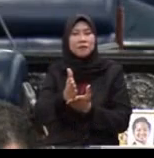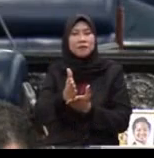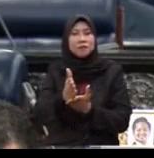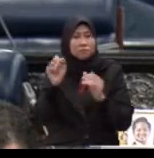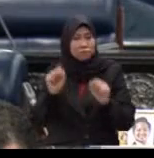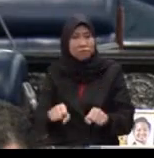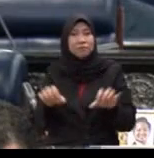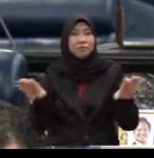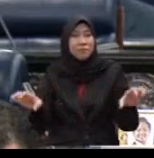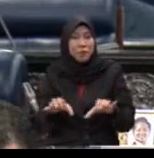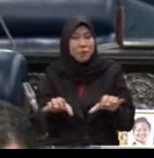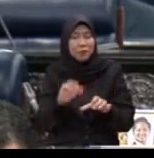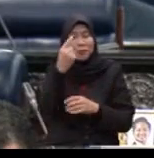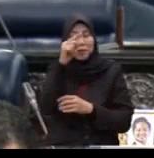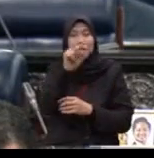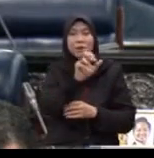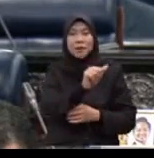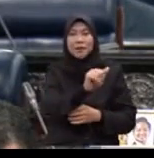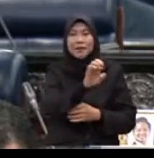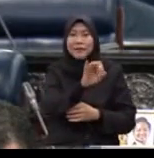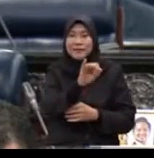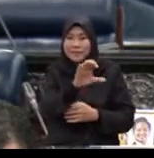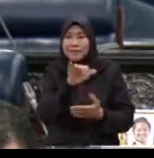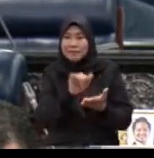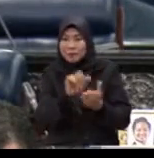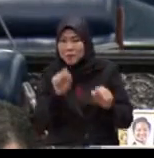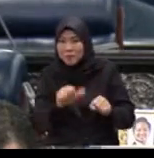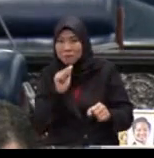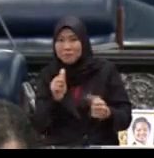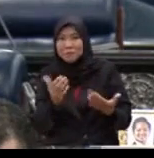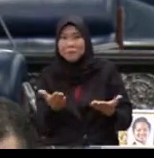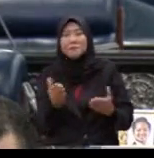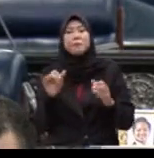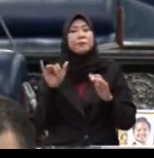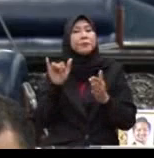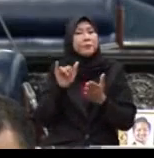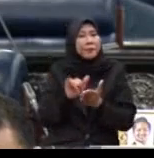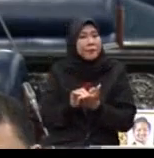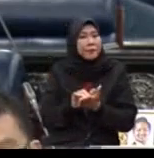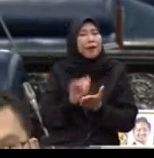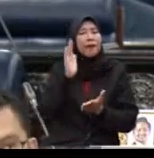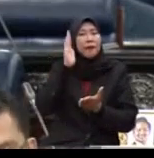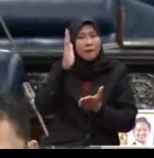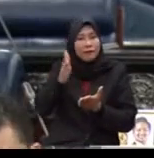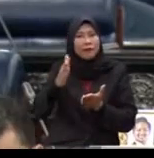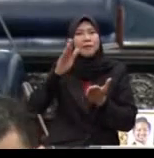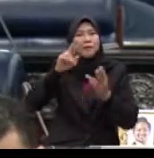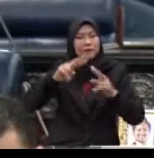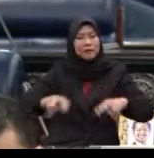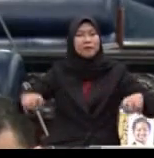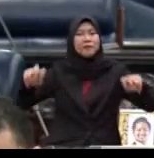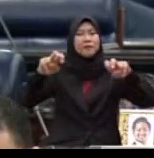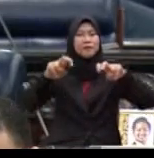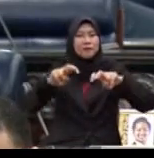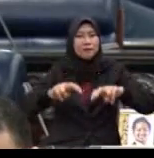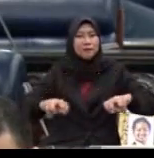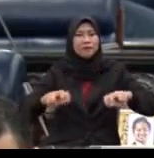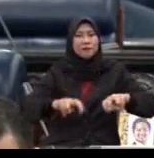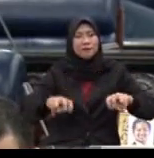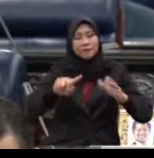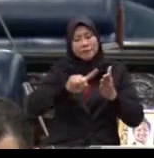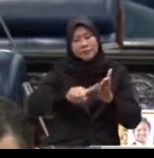dibuat untuk semuanya dijangkau juga akan diteliti dan diperhalusi